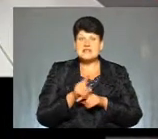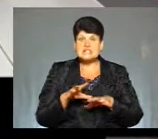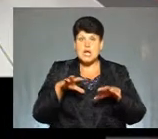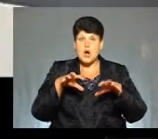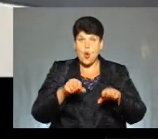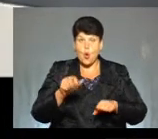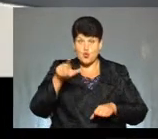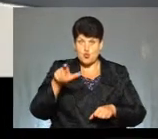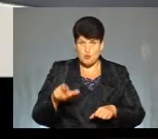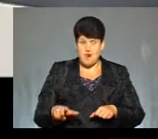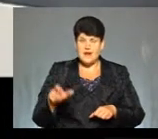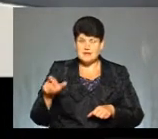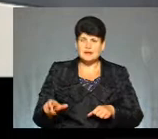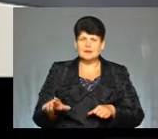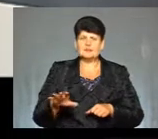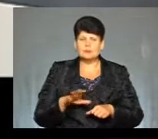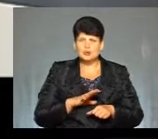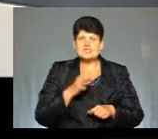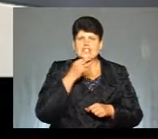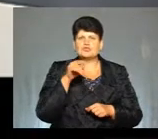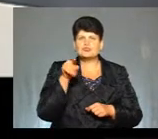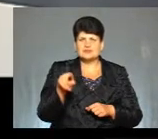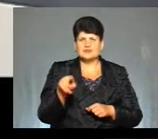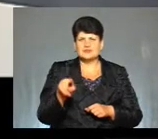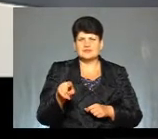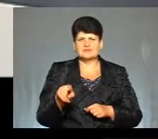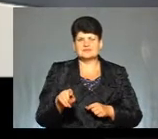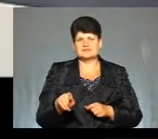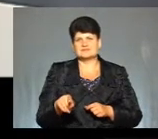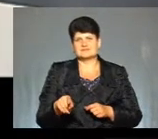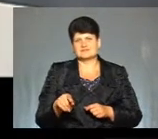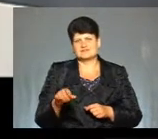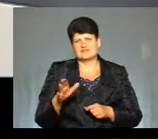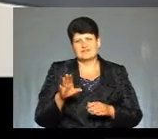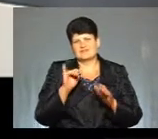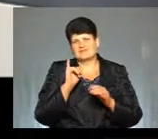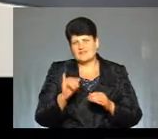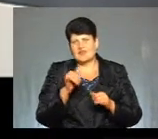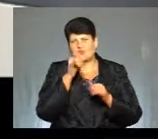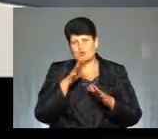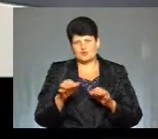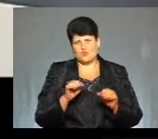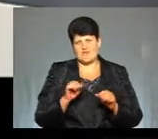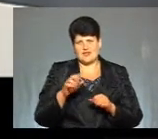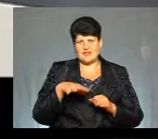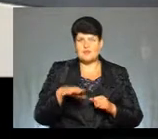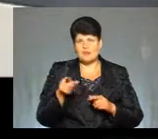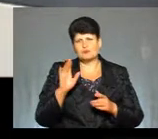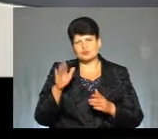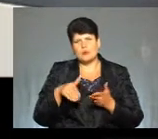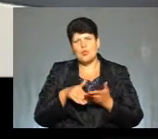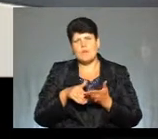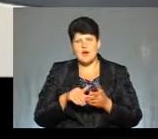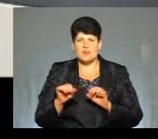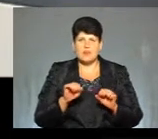було сказати, що ви є невдахи, ви не можете управляти своєю багатою територією, і ми вам будемо допомагати